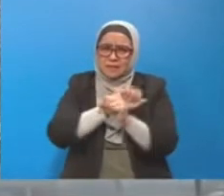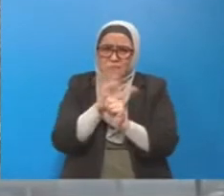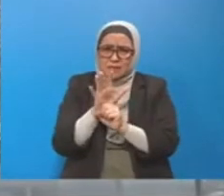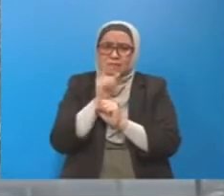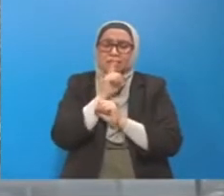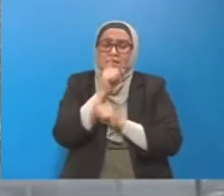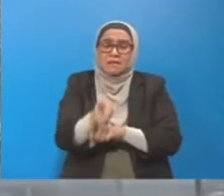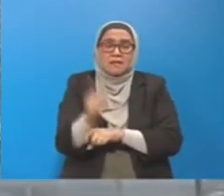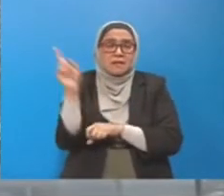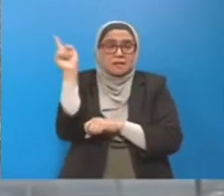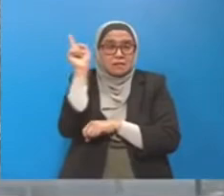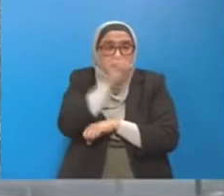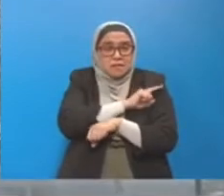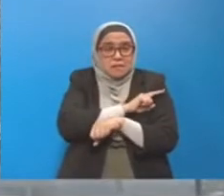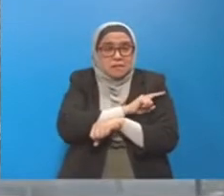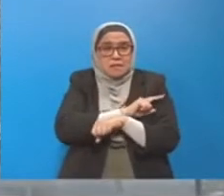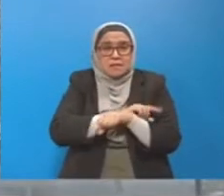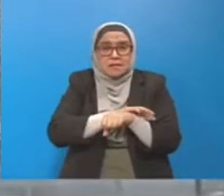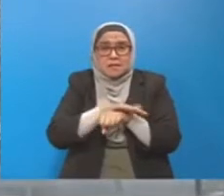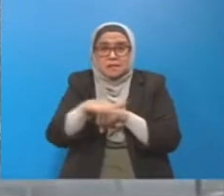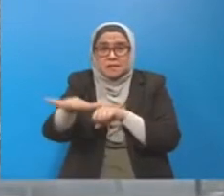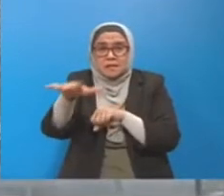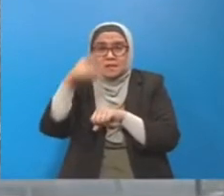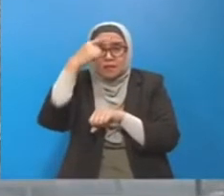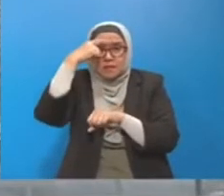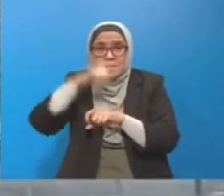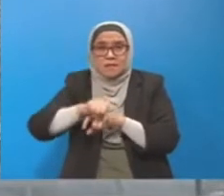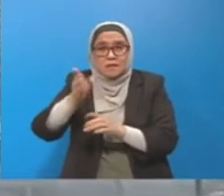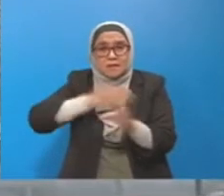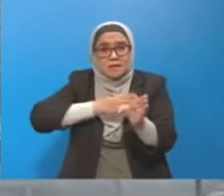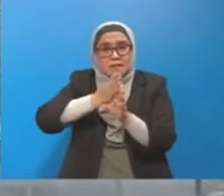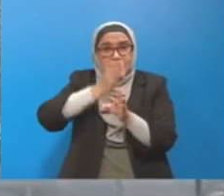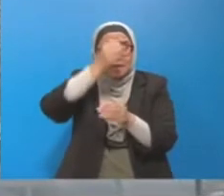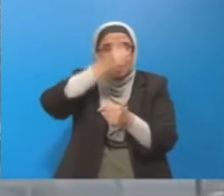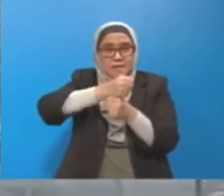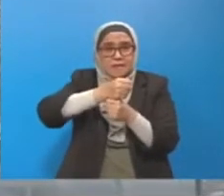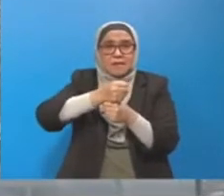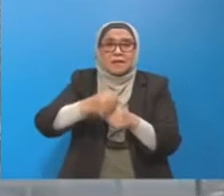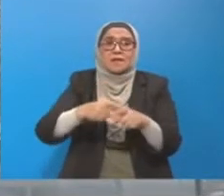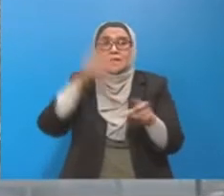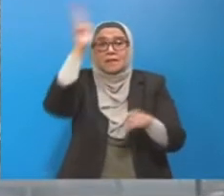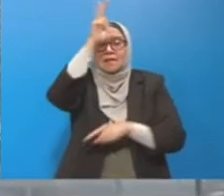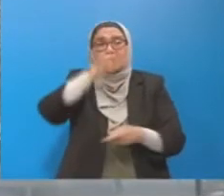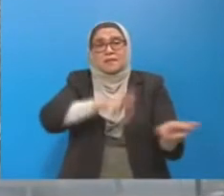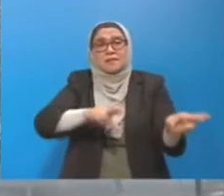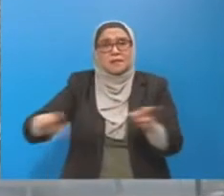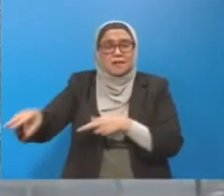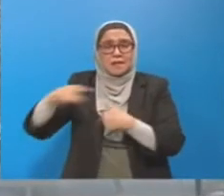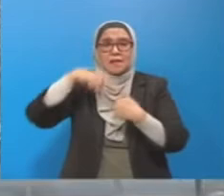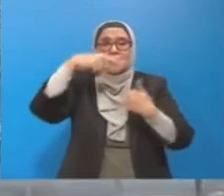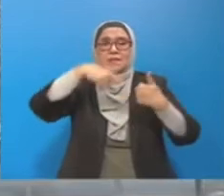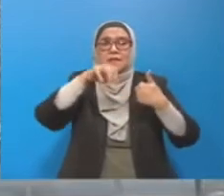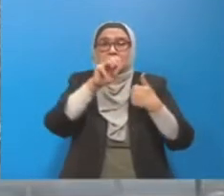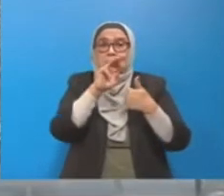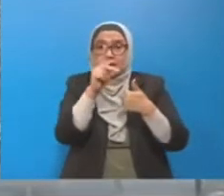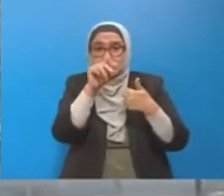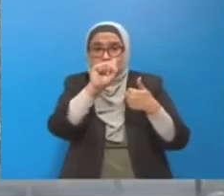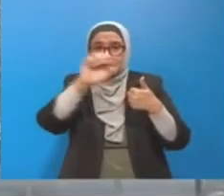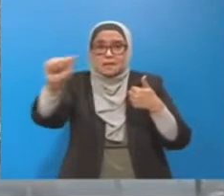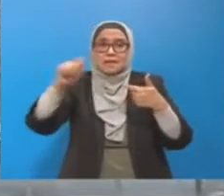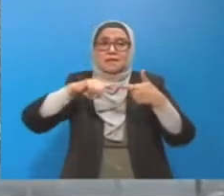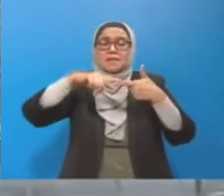sama truk kepada bidang pekerjaan seperti kerjaan merangsangkan program Permai pemerkosa Pemekasan tambahan serta pemuda